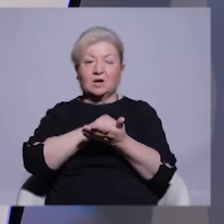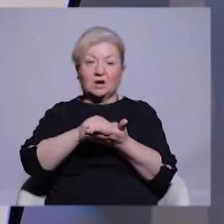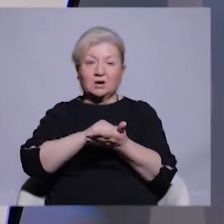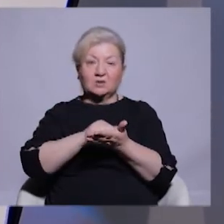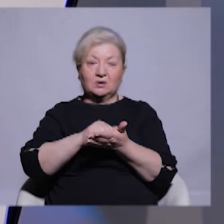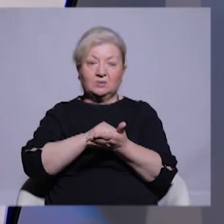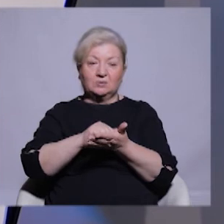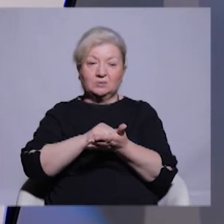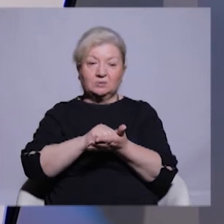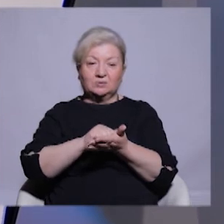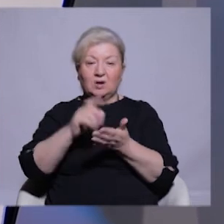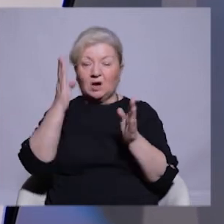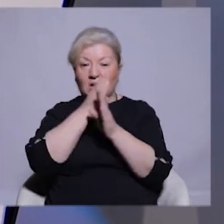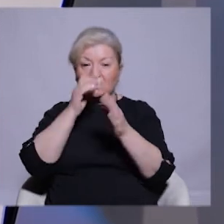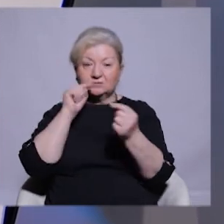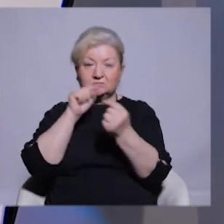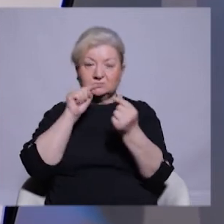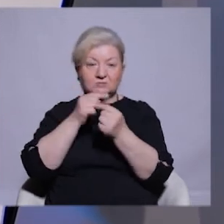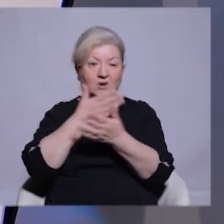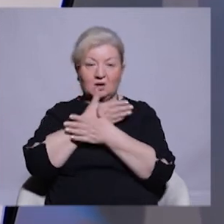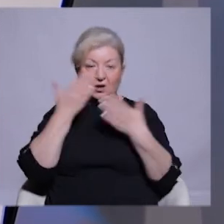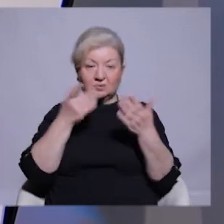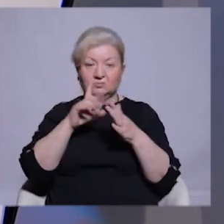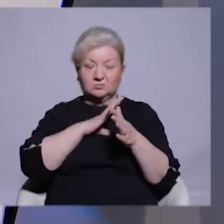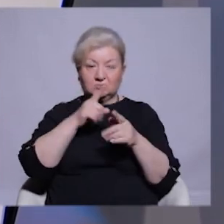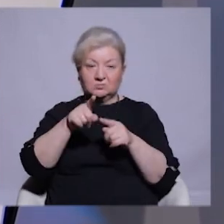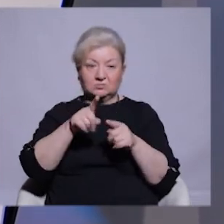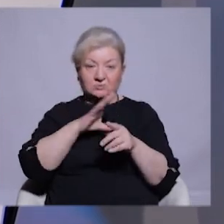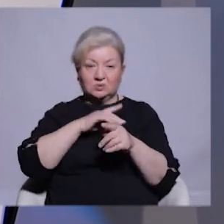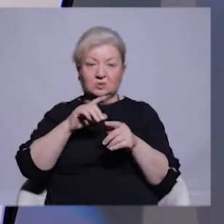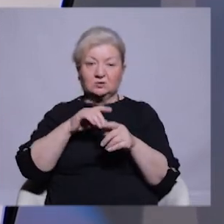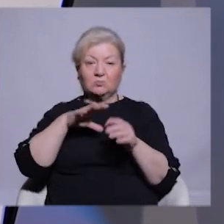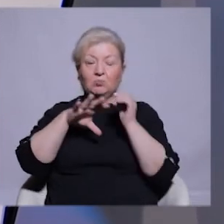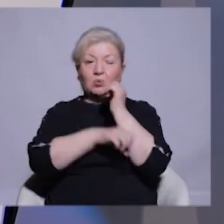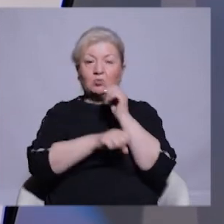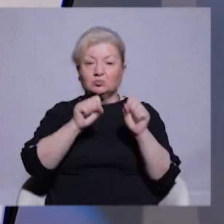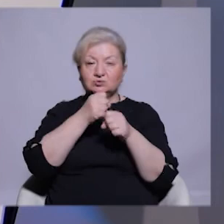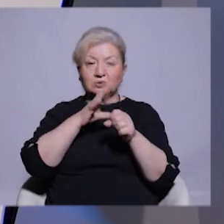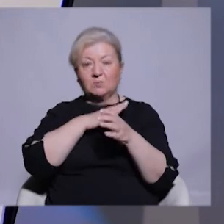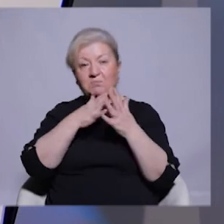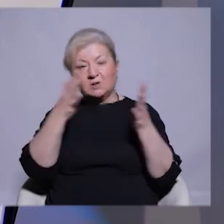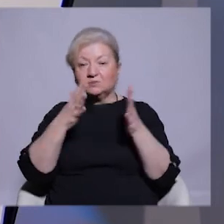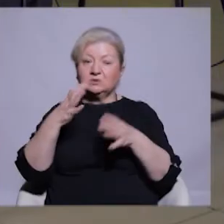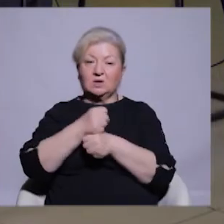და ასე ვთქვათ, ჰაერის წინაღობა არისო, ცხადია, რომ საბოლოო სიჩქარე როგორ ფიქრობთ, მეტი იქნება თუ